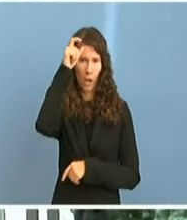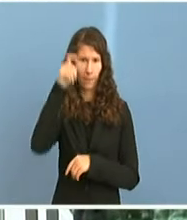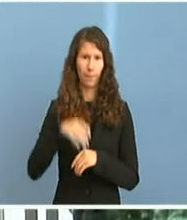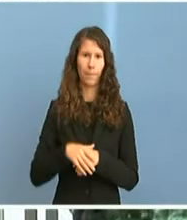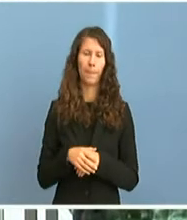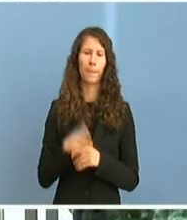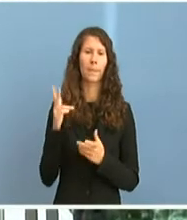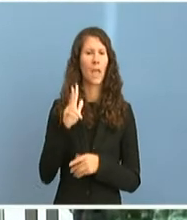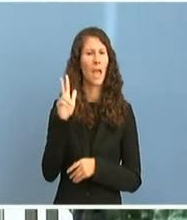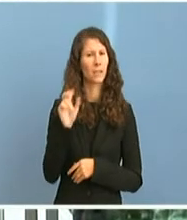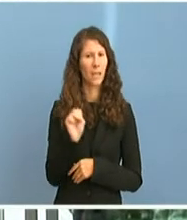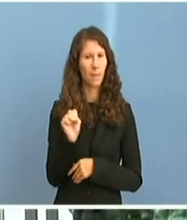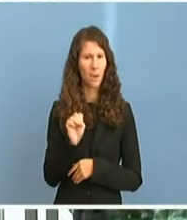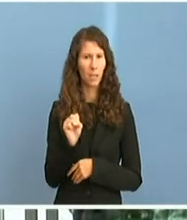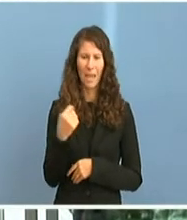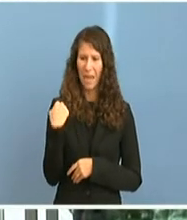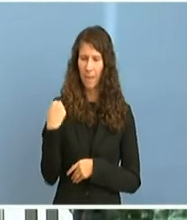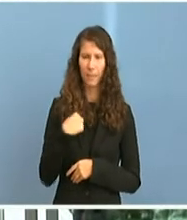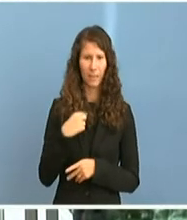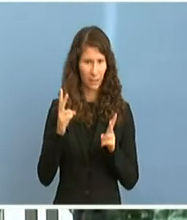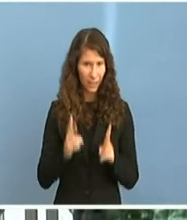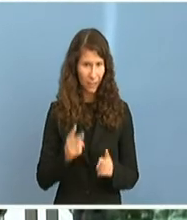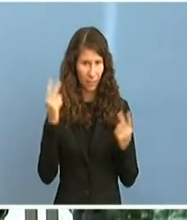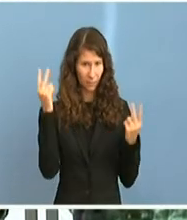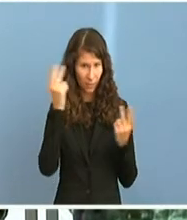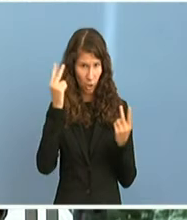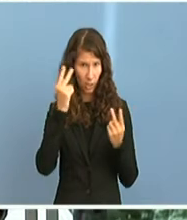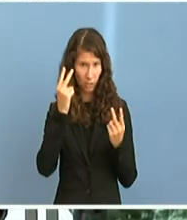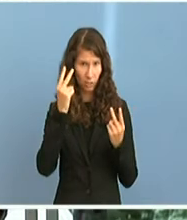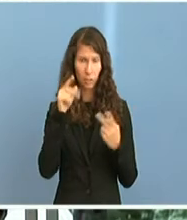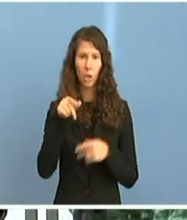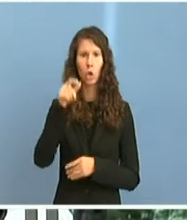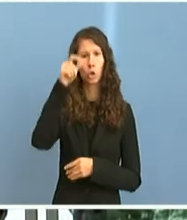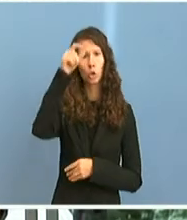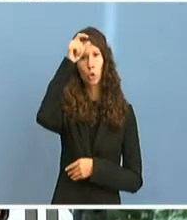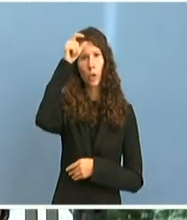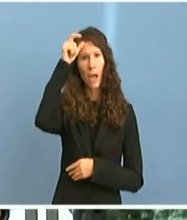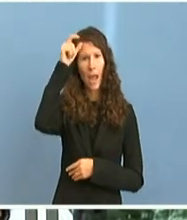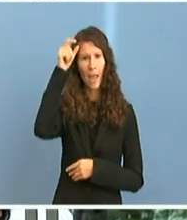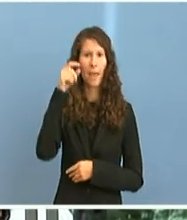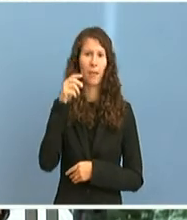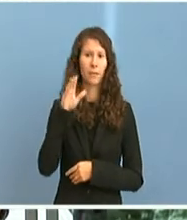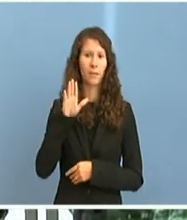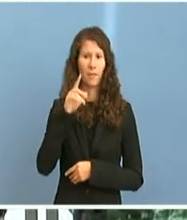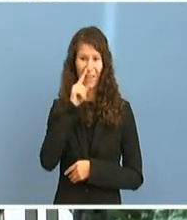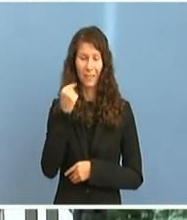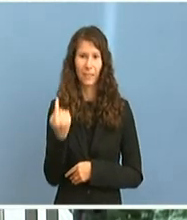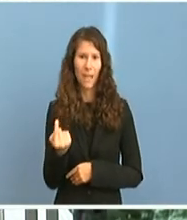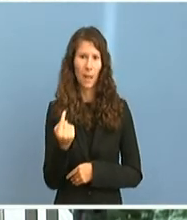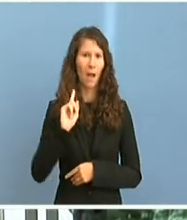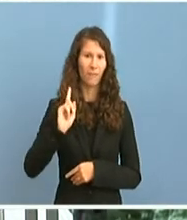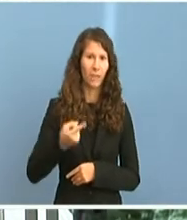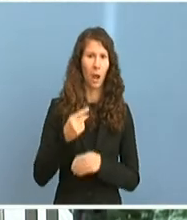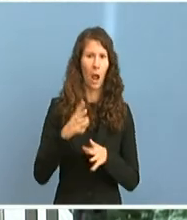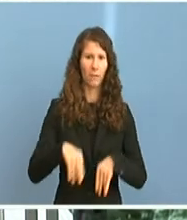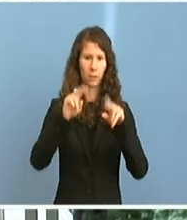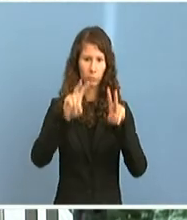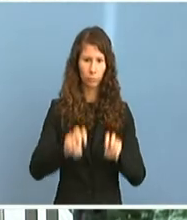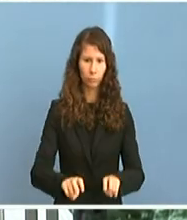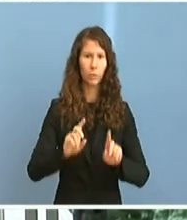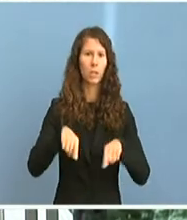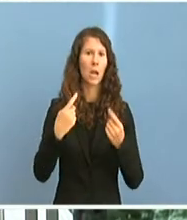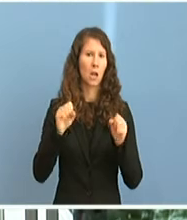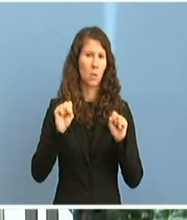noch einen EU-Gipfel, habe ich Sie eben so richtig verstanden, dass wenn die Türkei wieder mit Explorationen beginnt, das auch direkte Auswirkungen auf